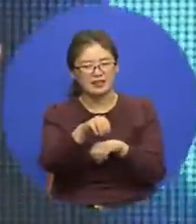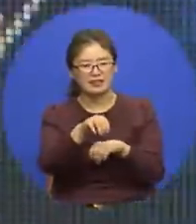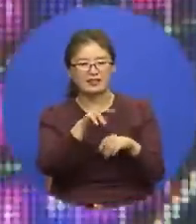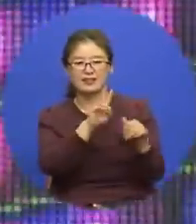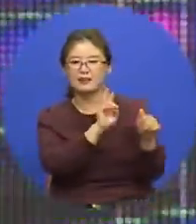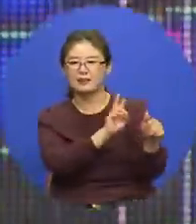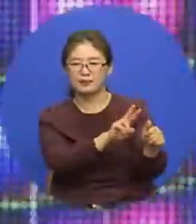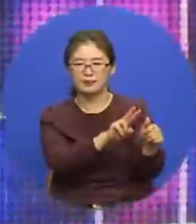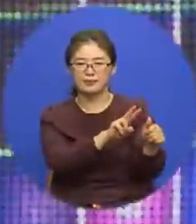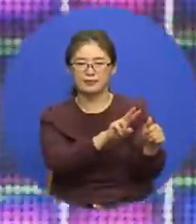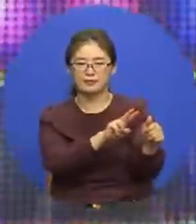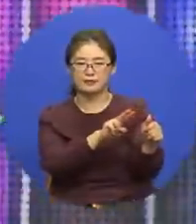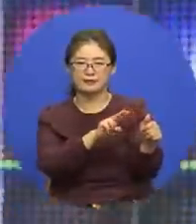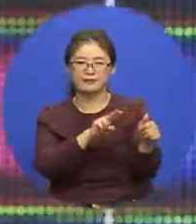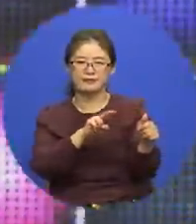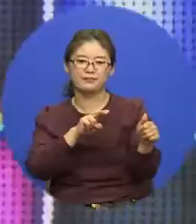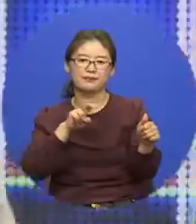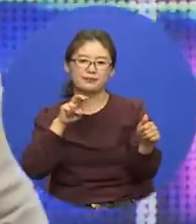미워해서